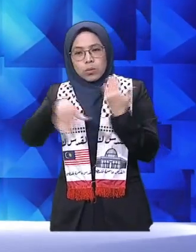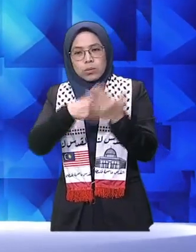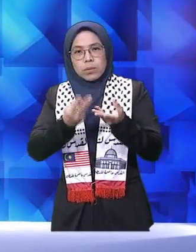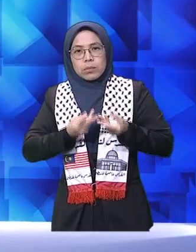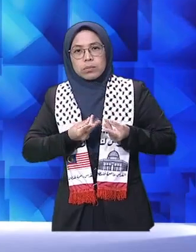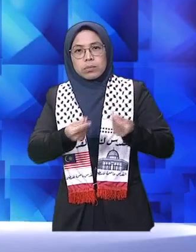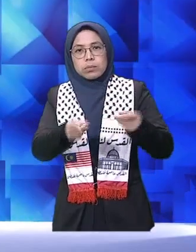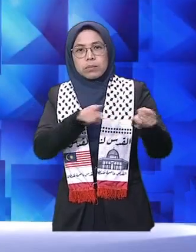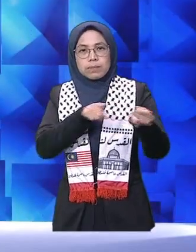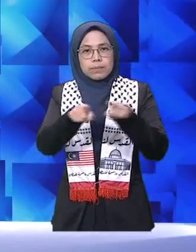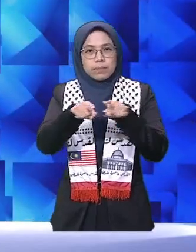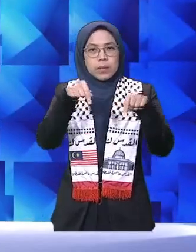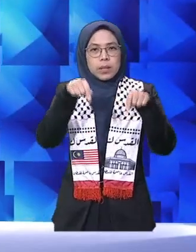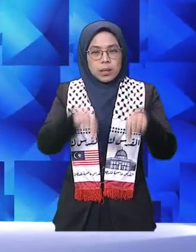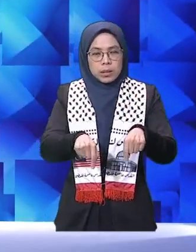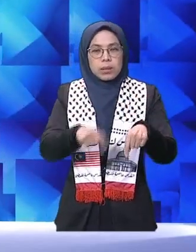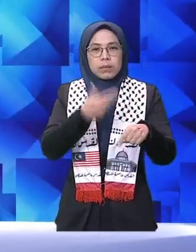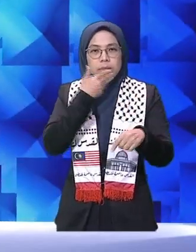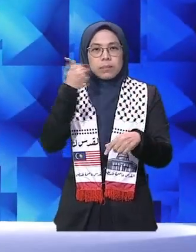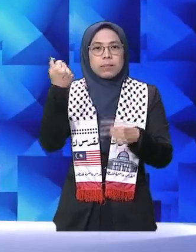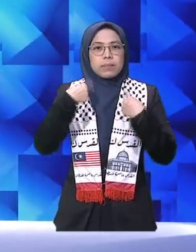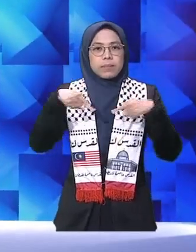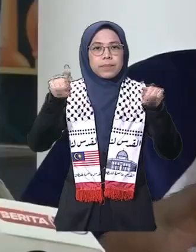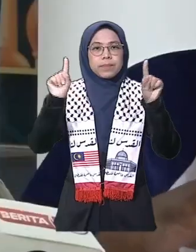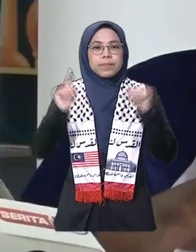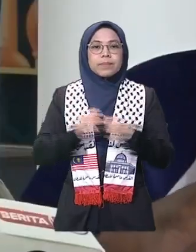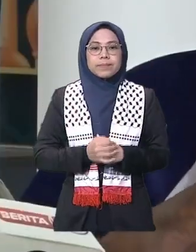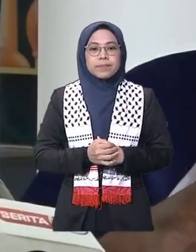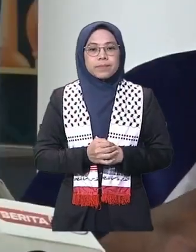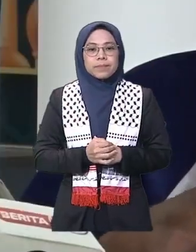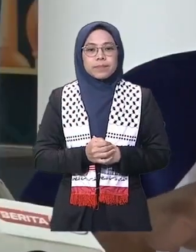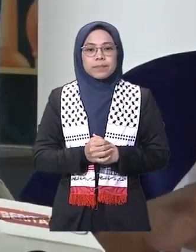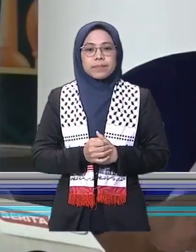kelancaran perlumbaan berprestij di Asia itu.